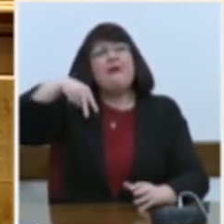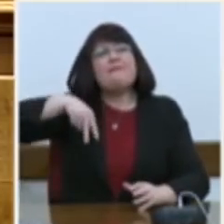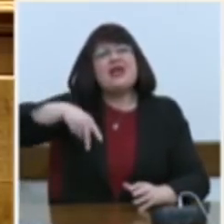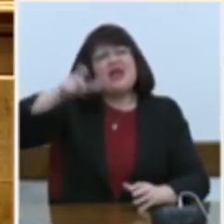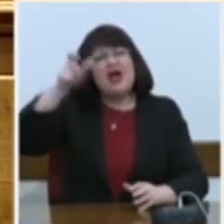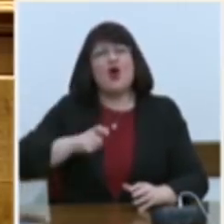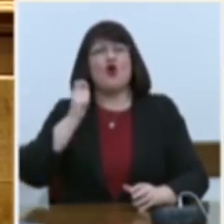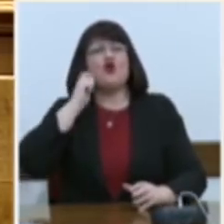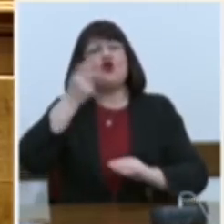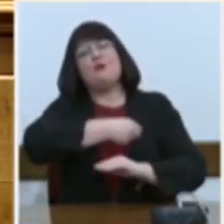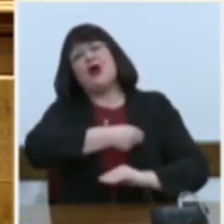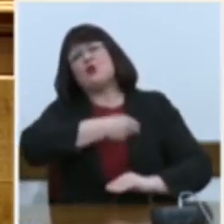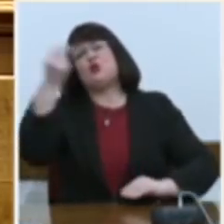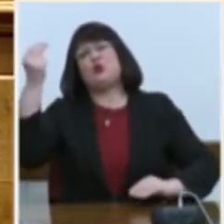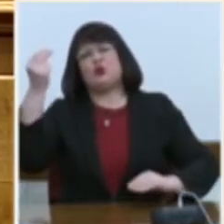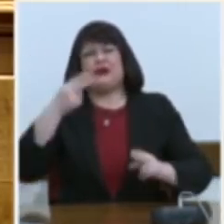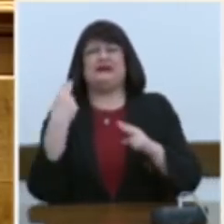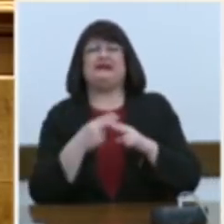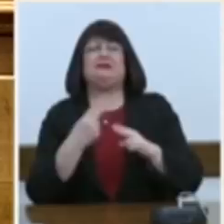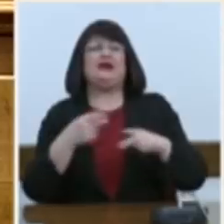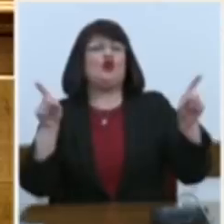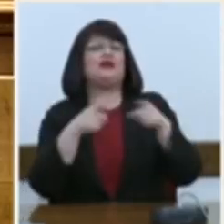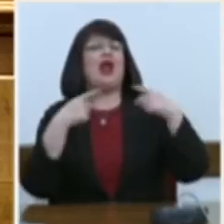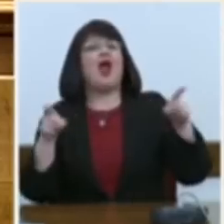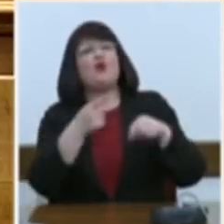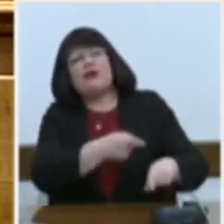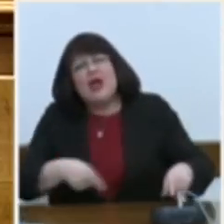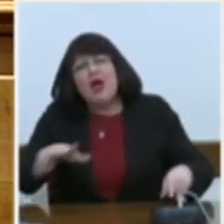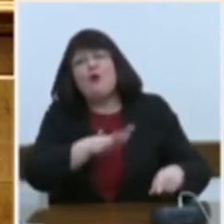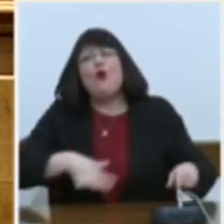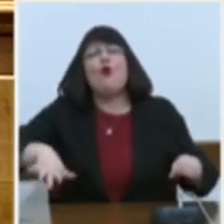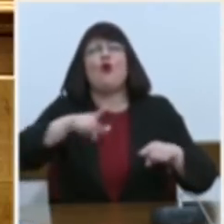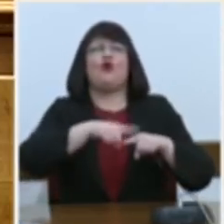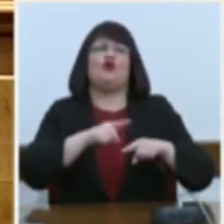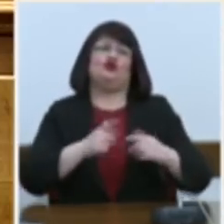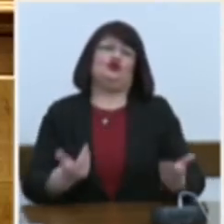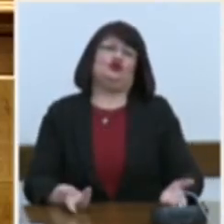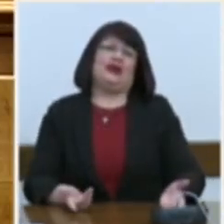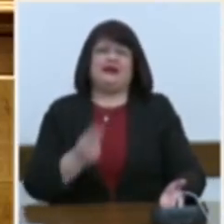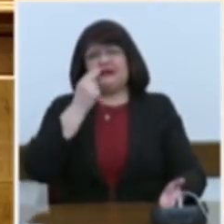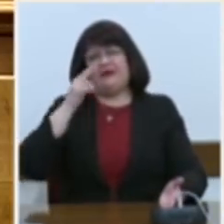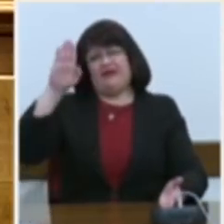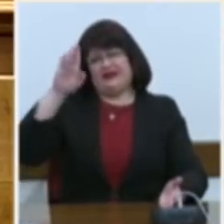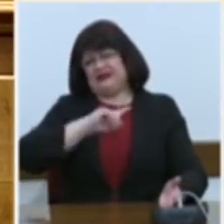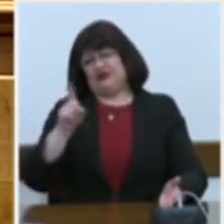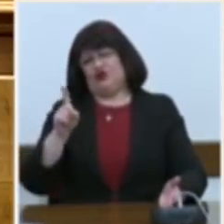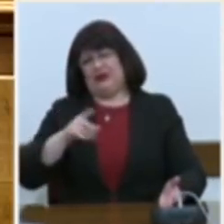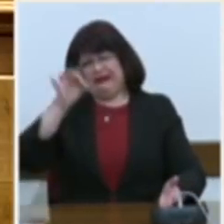του είναι θρύλος και τραγουδήθηκε από όλο το λαό μας, πλην φασιστών και